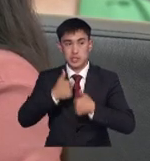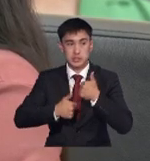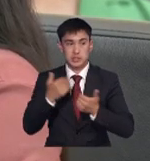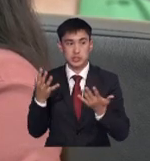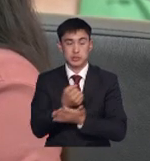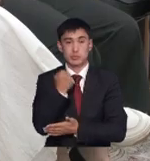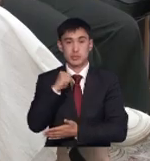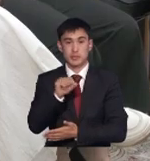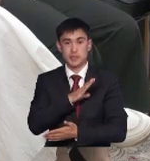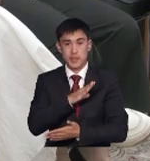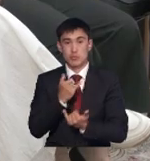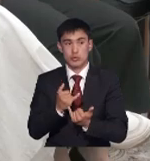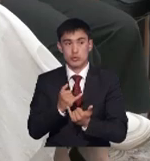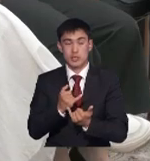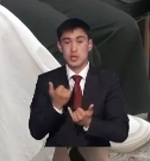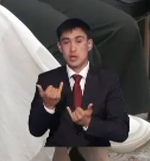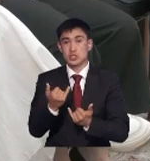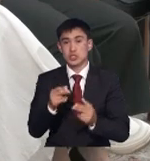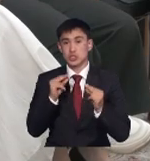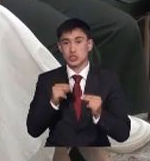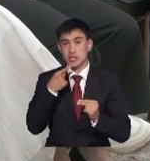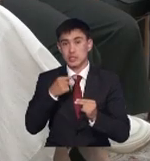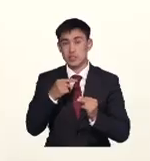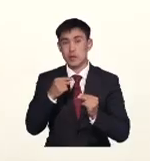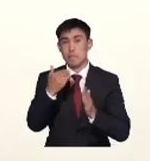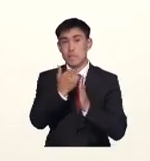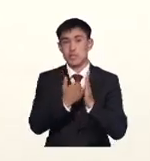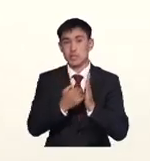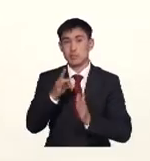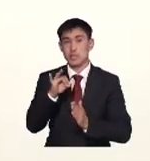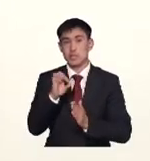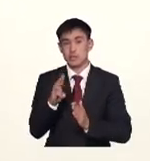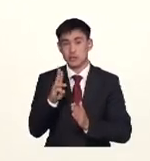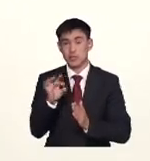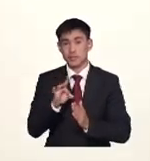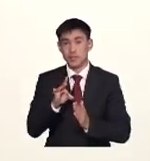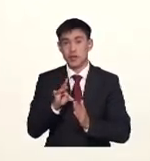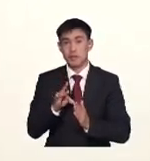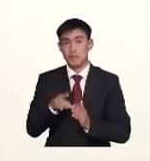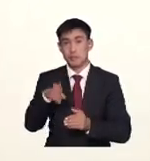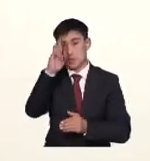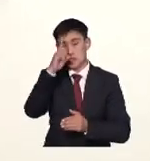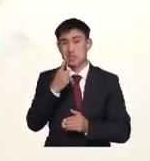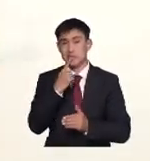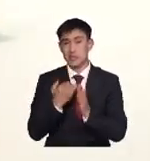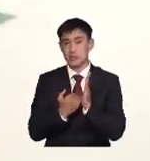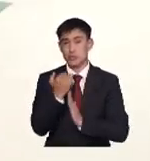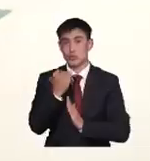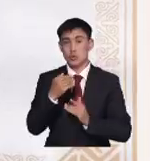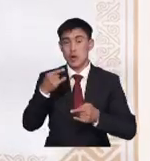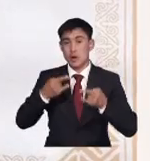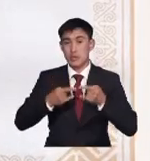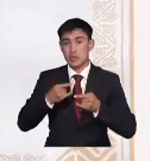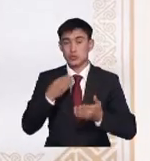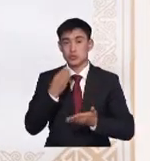байқауларының жеңімпазы. Бүгінде Ащыда болса шындық атты бағдарламаның редакторы. Мемлекеттік тіл мәртебесін көтерудегі хабарлары жоғары